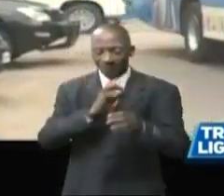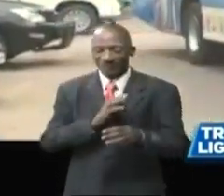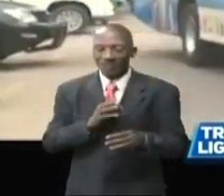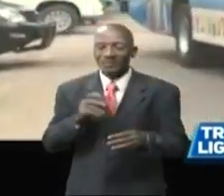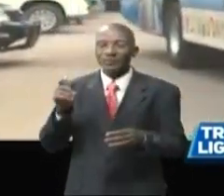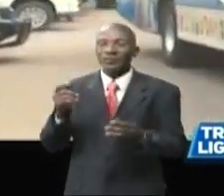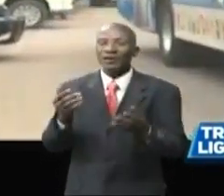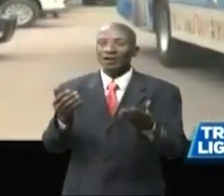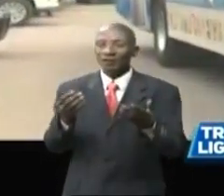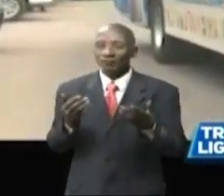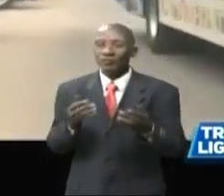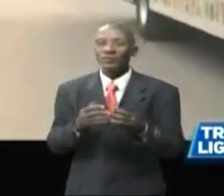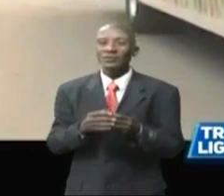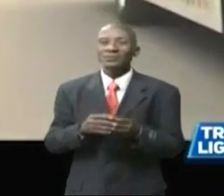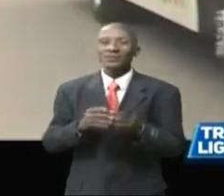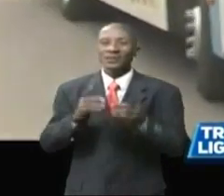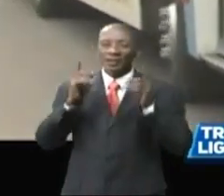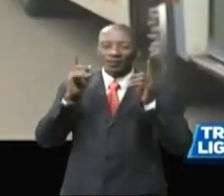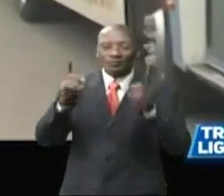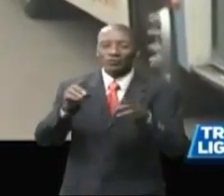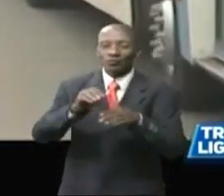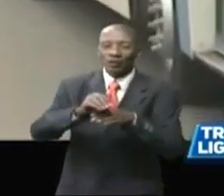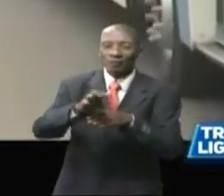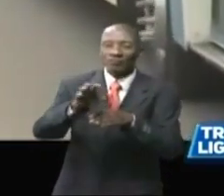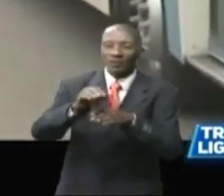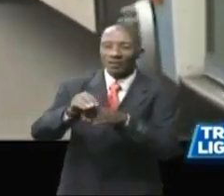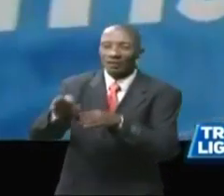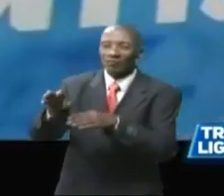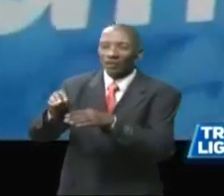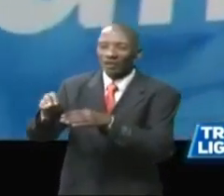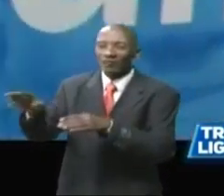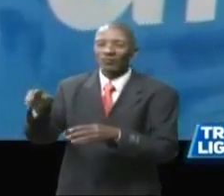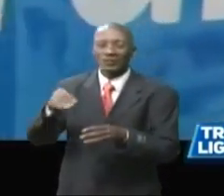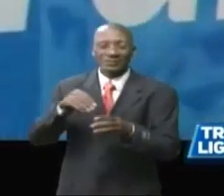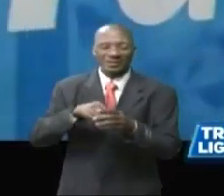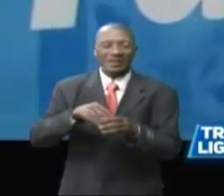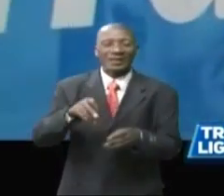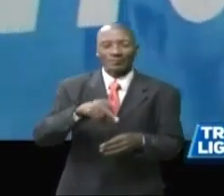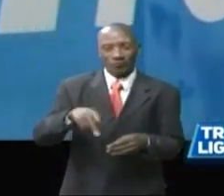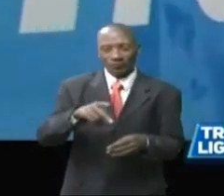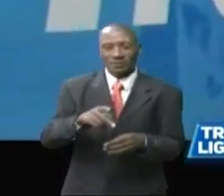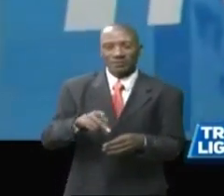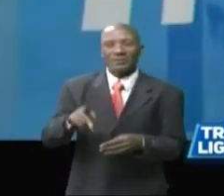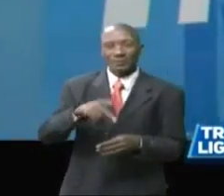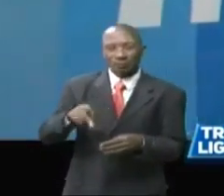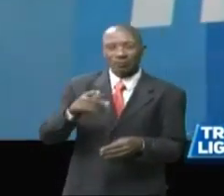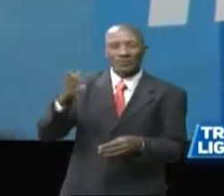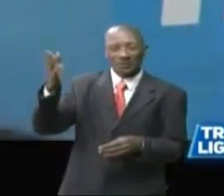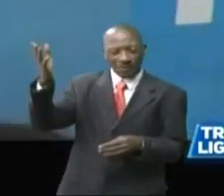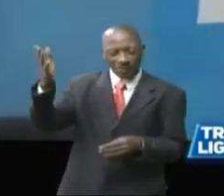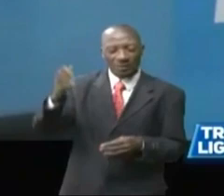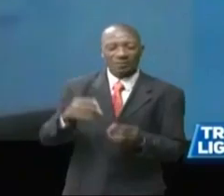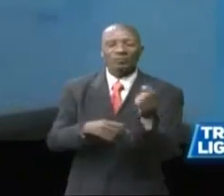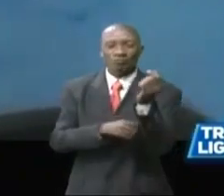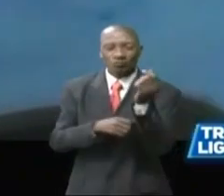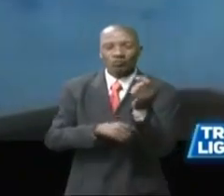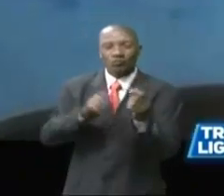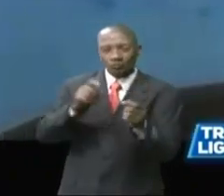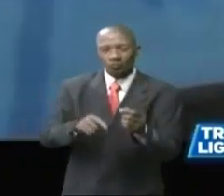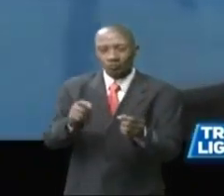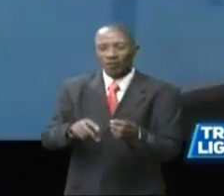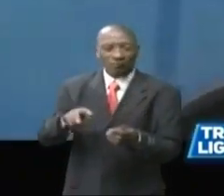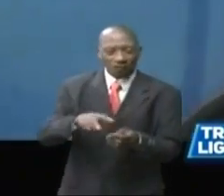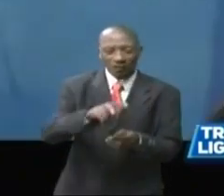RDC, Transacademia joue pleinement son rôle depuis son lancement. Rôle des transporteurs de